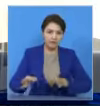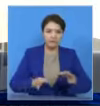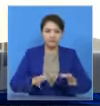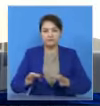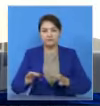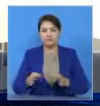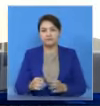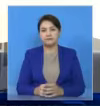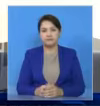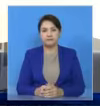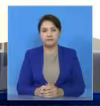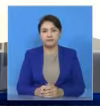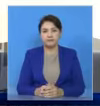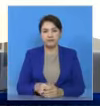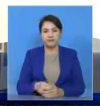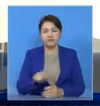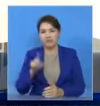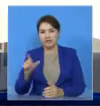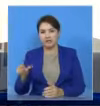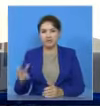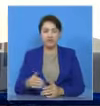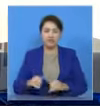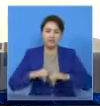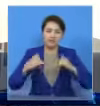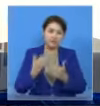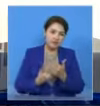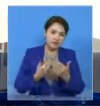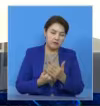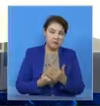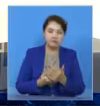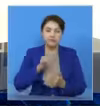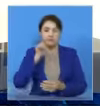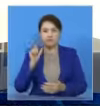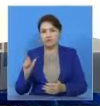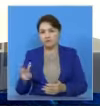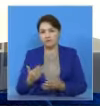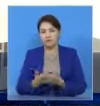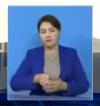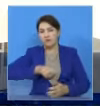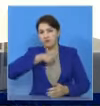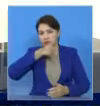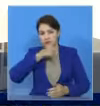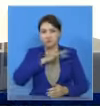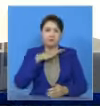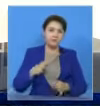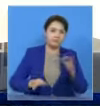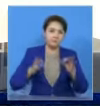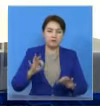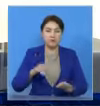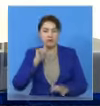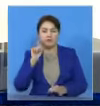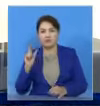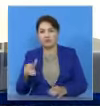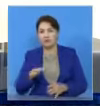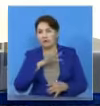шахматты мына халыққа кеңінен насихаттау, соның ішінде жастардың арасында. Енді үлкендеріміз көбісі ойнайды, қазір